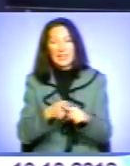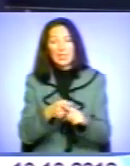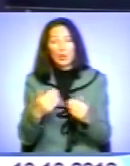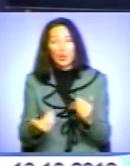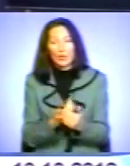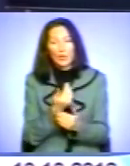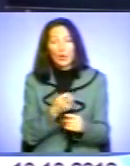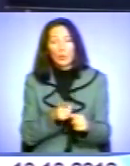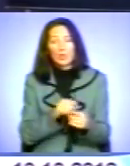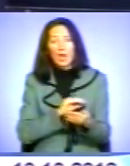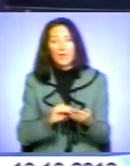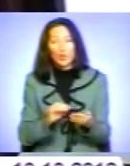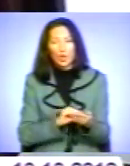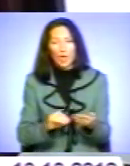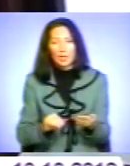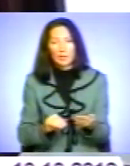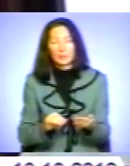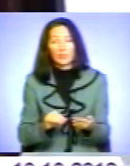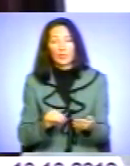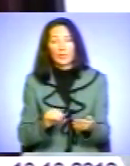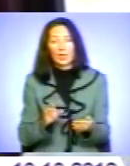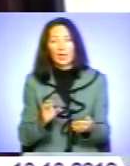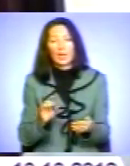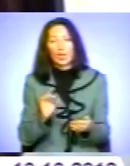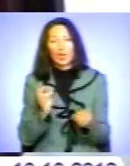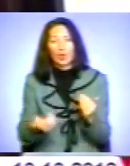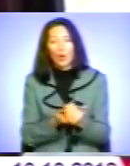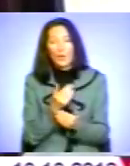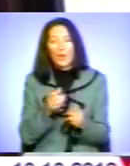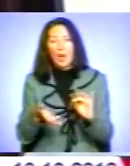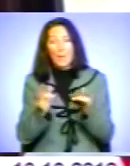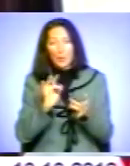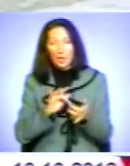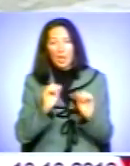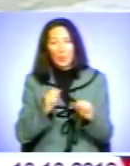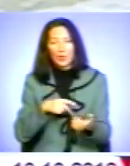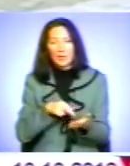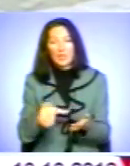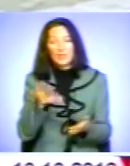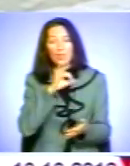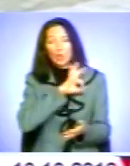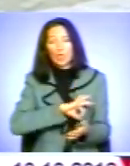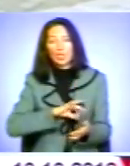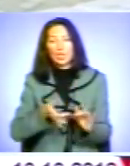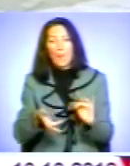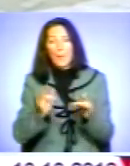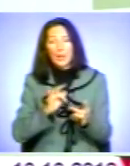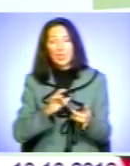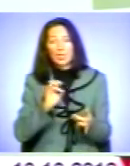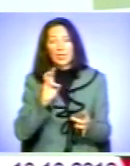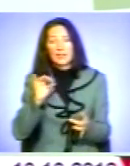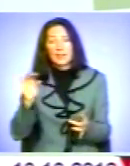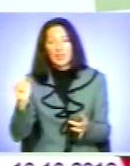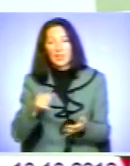новинкою – про це у сюжеті. На веб-портал можуть зайти усі користувачі мережі інтернет. Реєстрація не потрібна лише